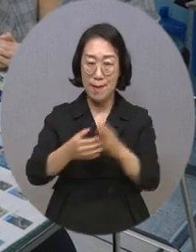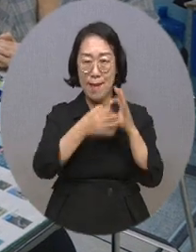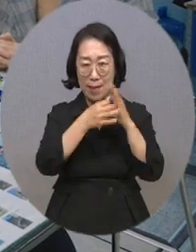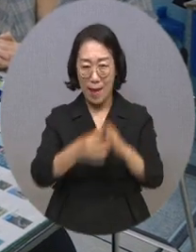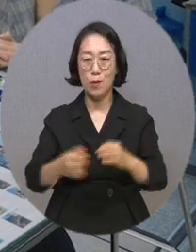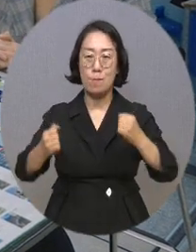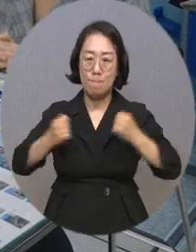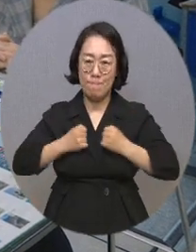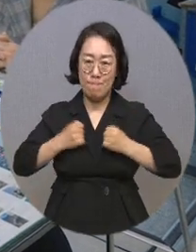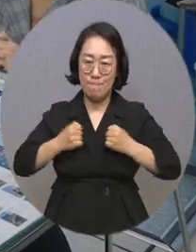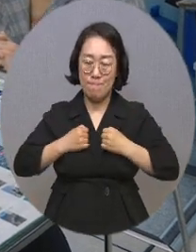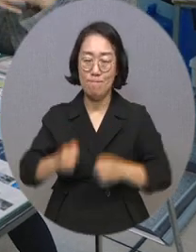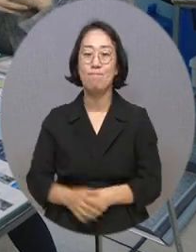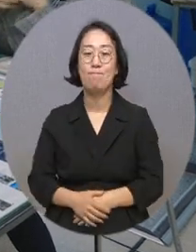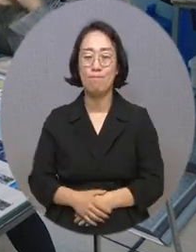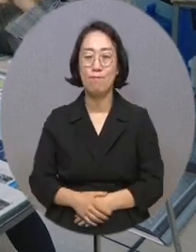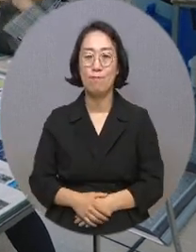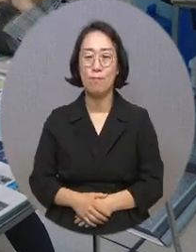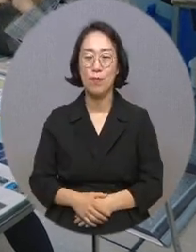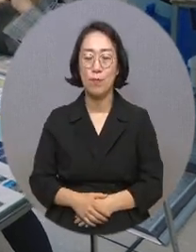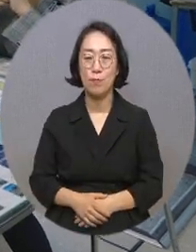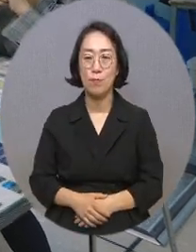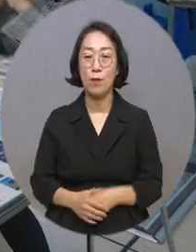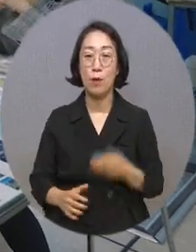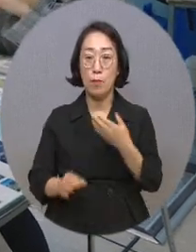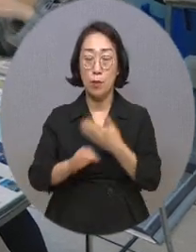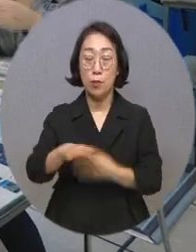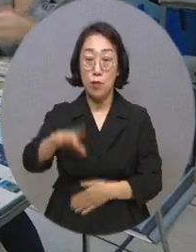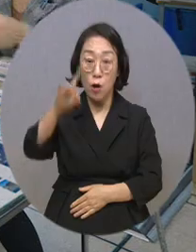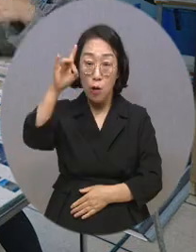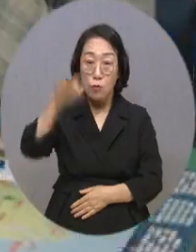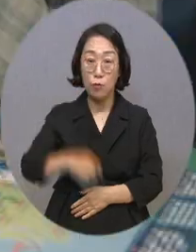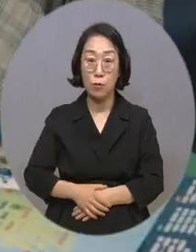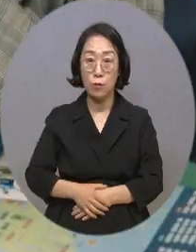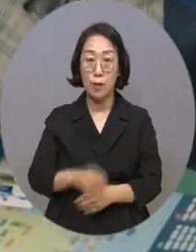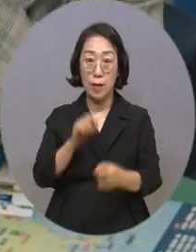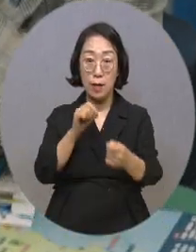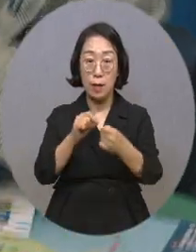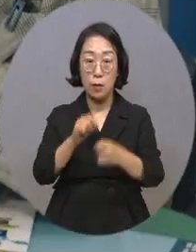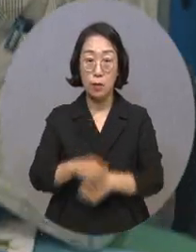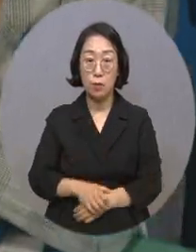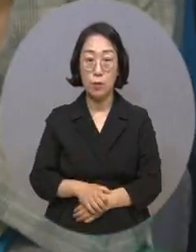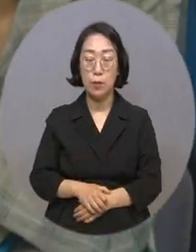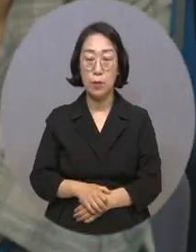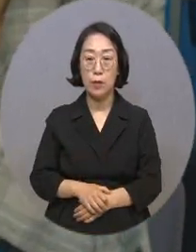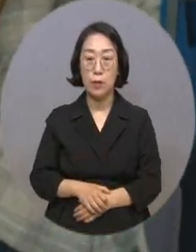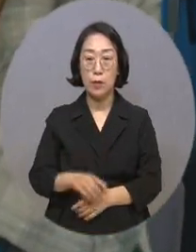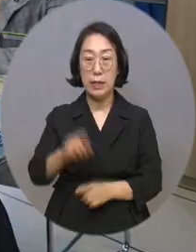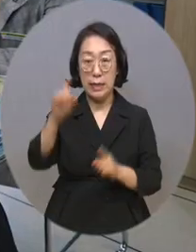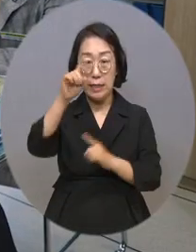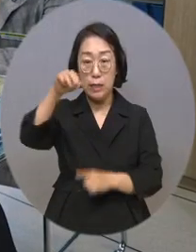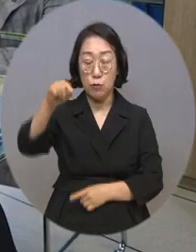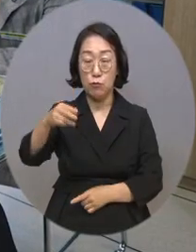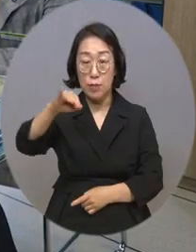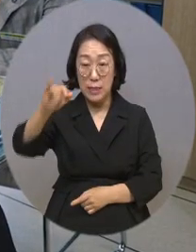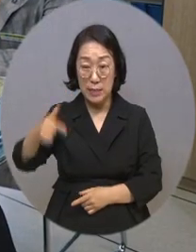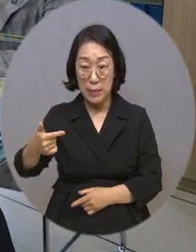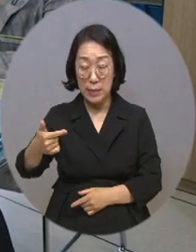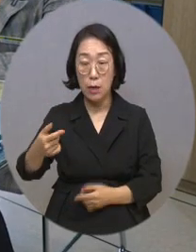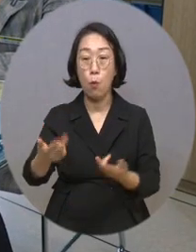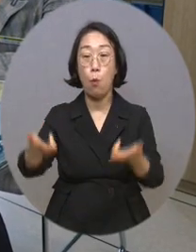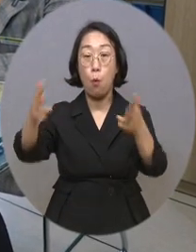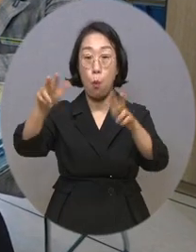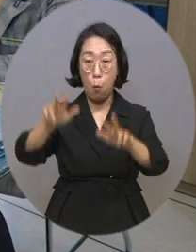일어나. 소리가 나야지 계속. 네, 그러면 맨 처음으로 우리 가까운 저 고현면에 있는 이순신 순국공원. 제가 또 전생에